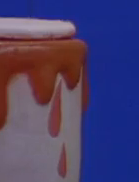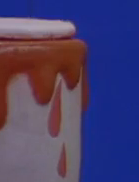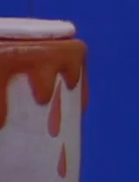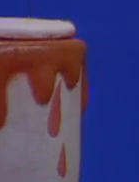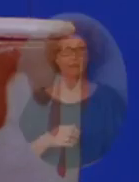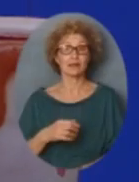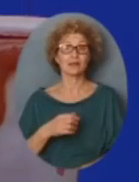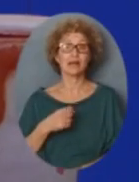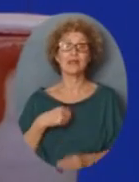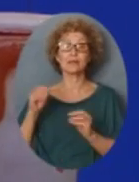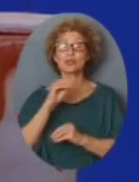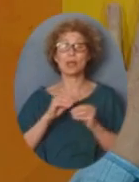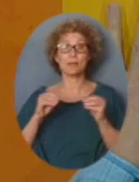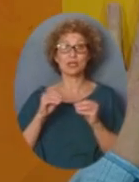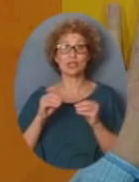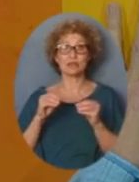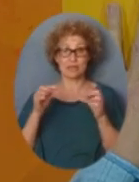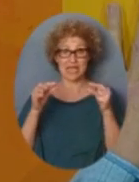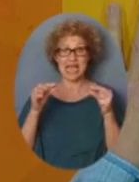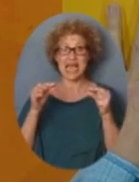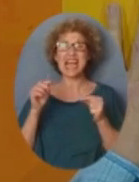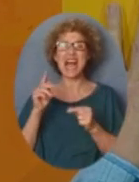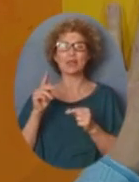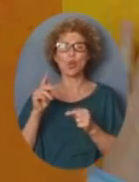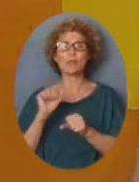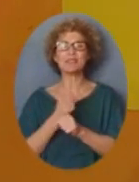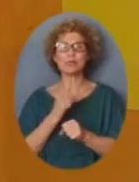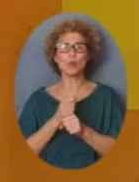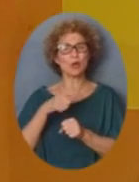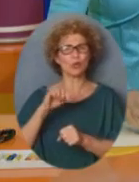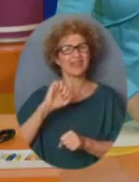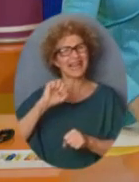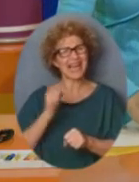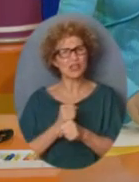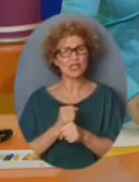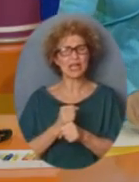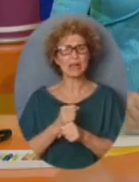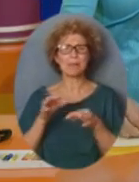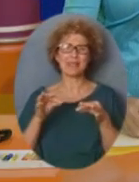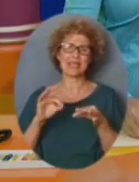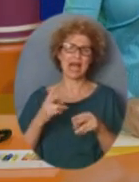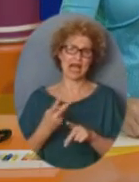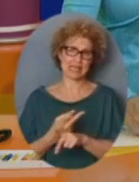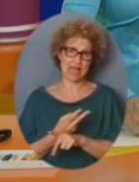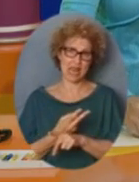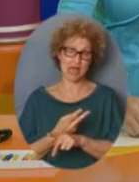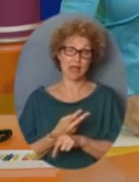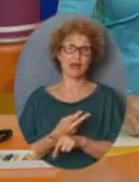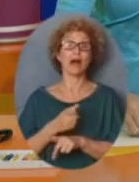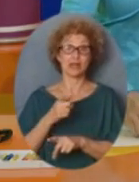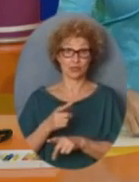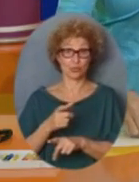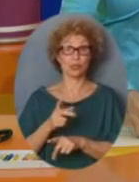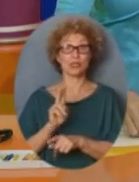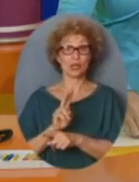אני משתמשת בקרטון ביצוע, כיוון שקרטון ביצוע הוא קשיח יותר מקרטון רגיל. כך הוא יחזיק מעמד